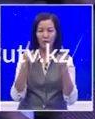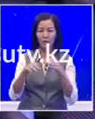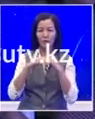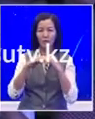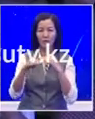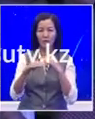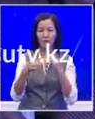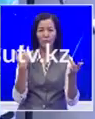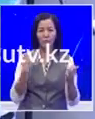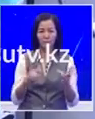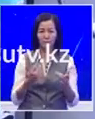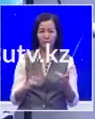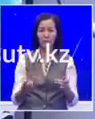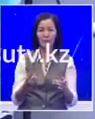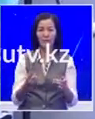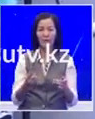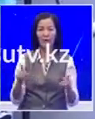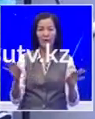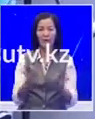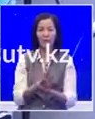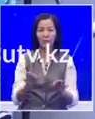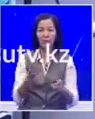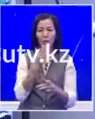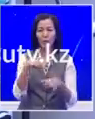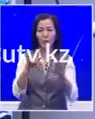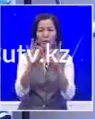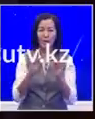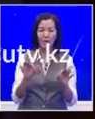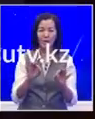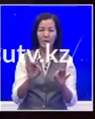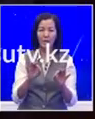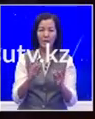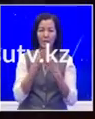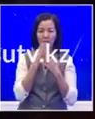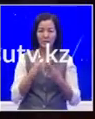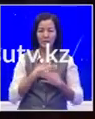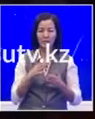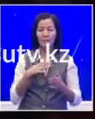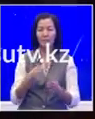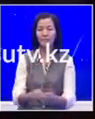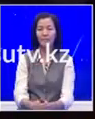ұйып тыңдады. Жетісулықтар ұлттық үнді өнерді сағынып қалыпты.